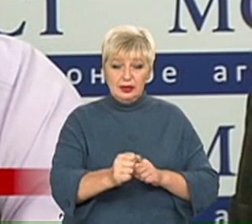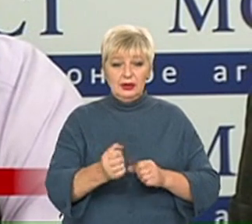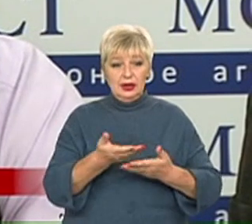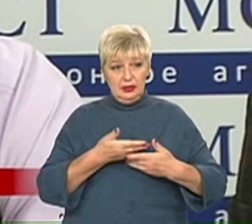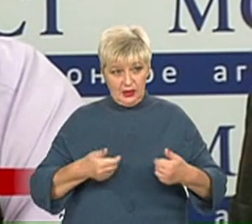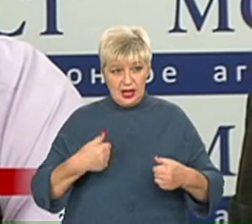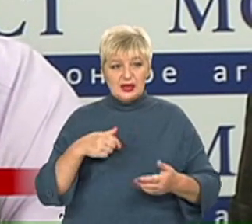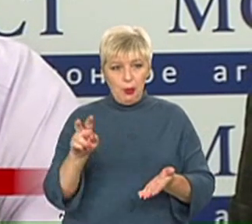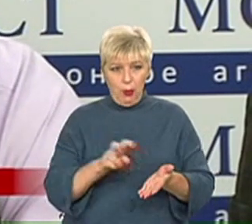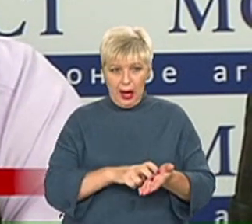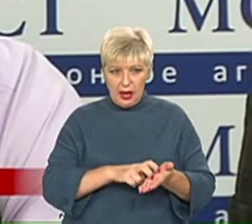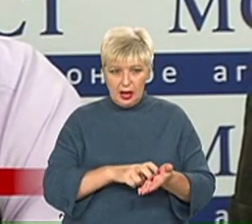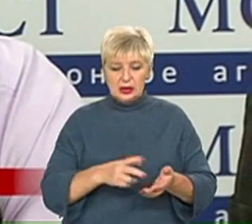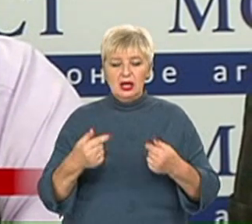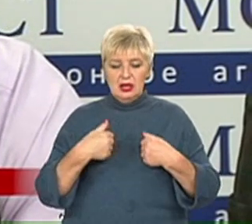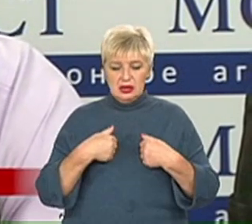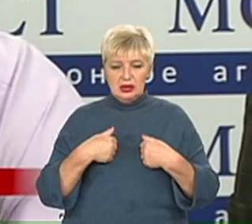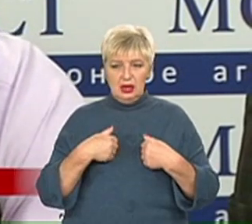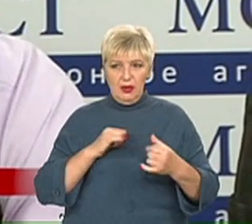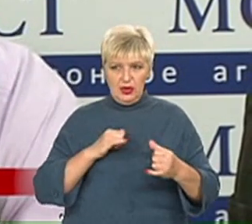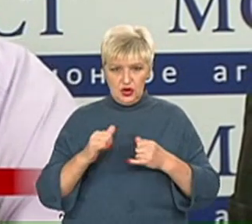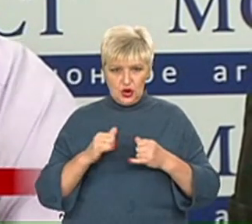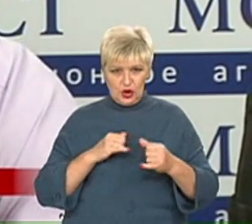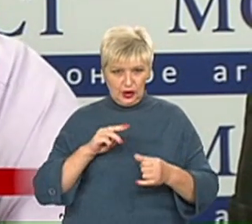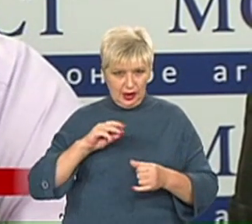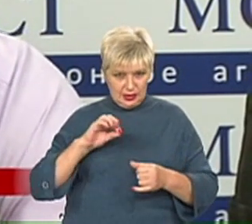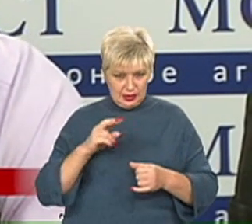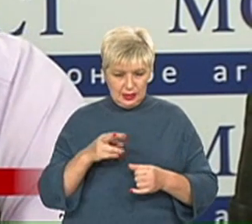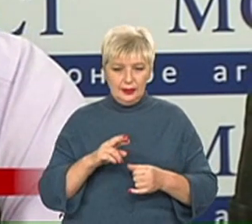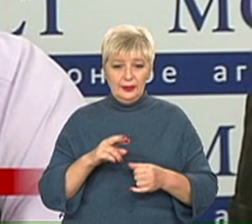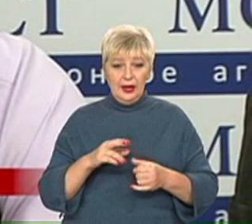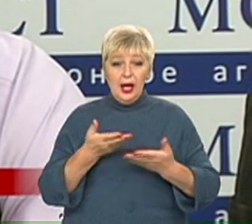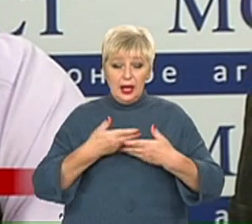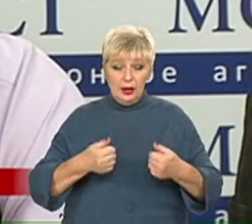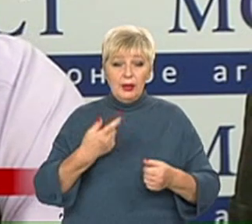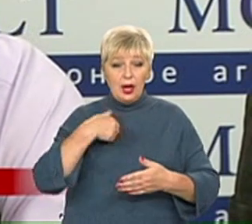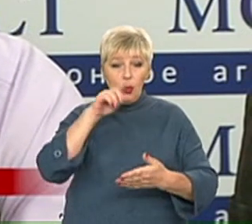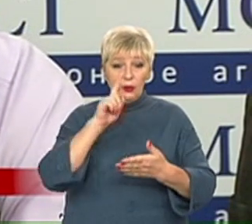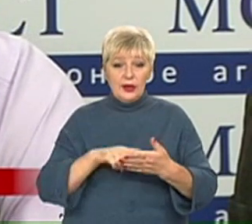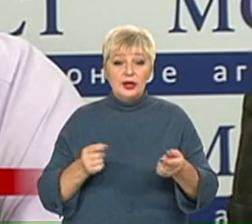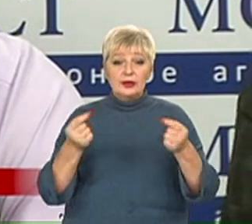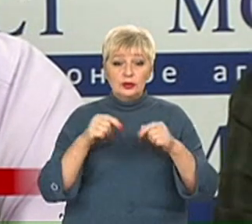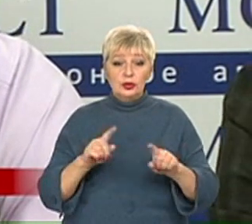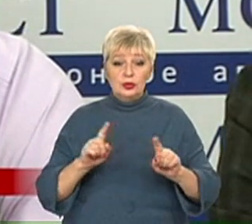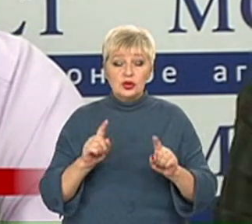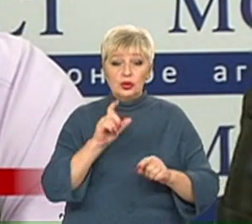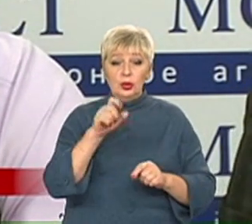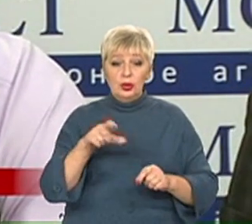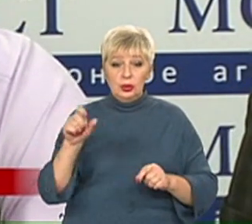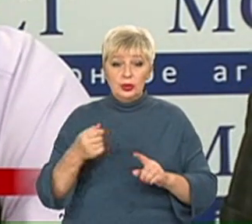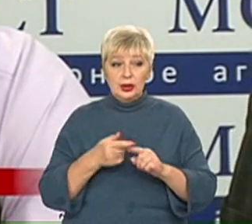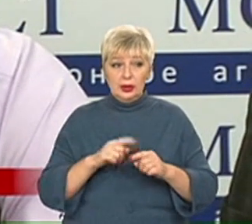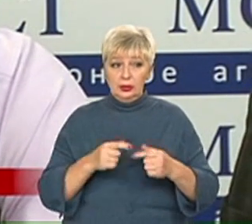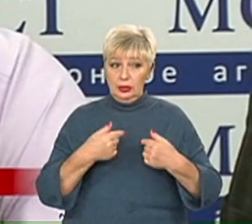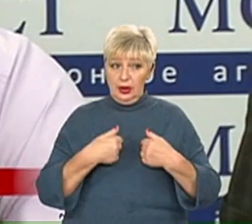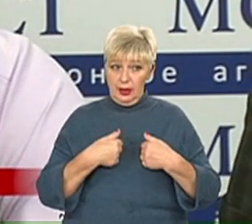заставляємо нас боятися, з нами вважатися. І ми впевнені в тому, що люди, які бачать,